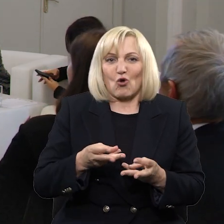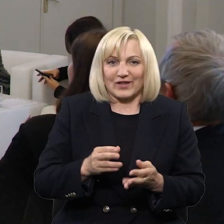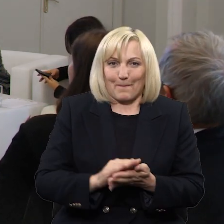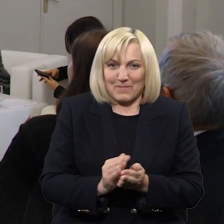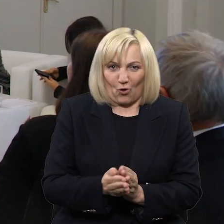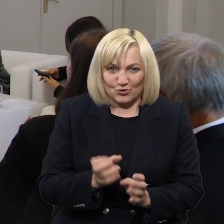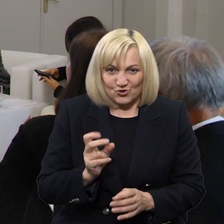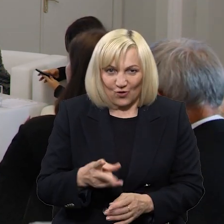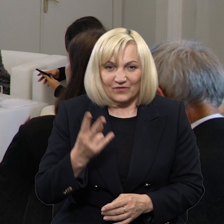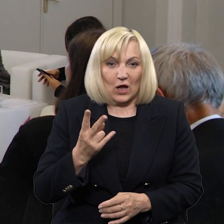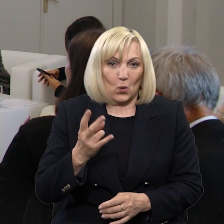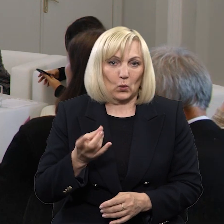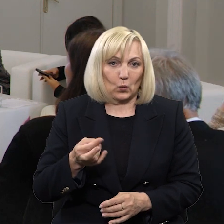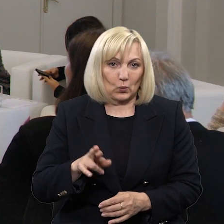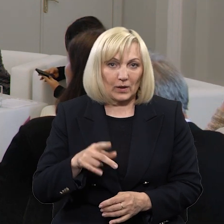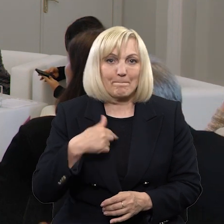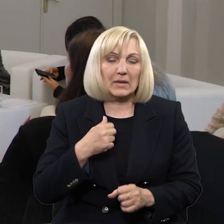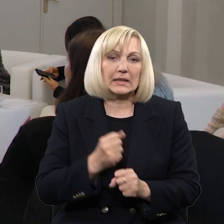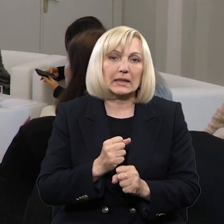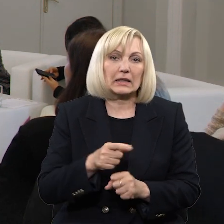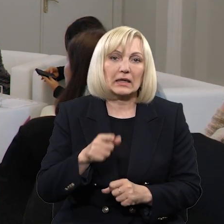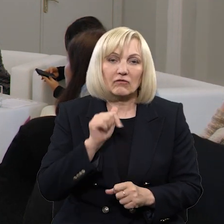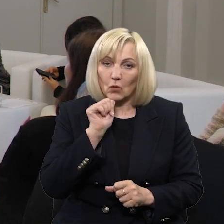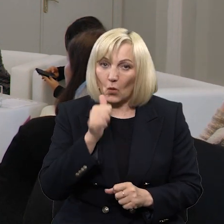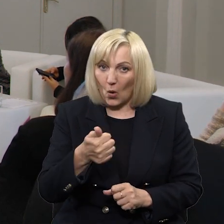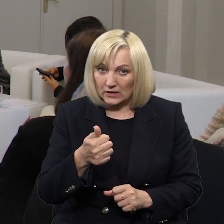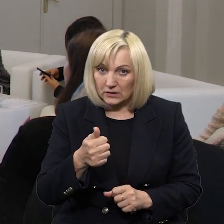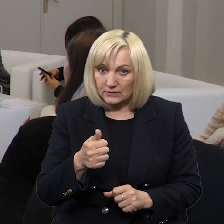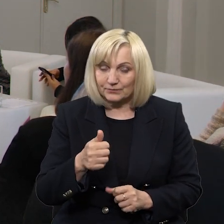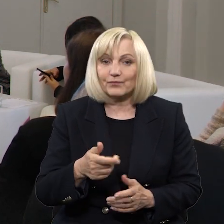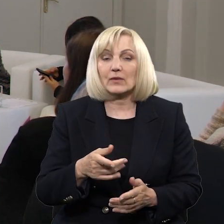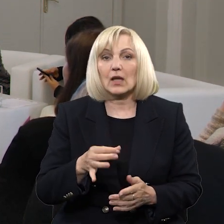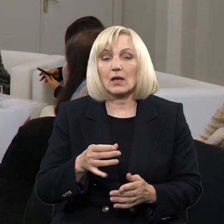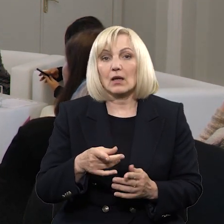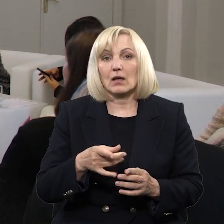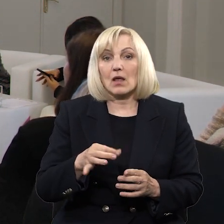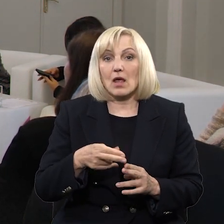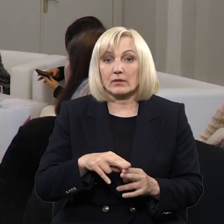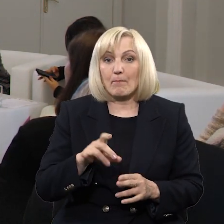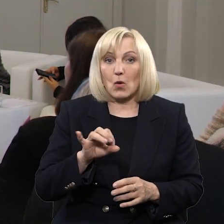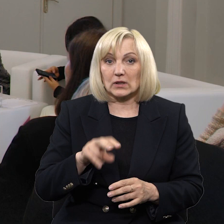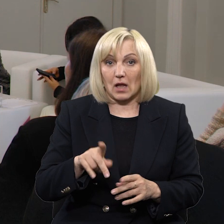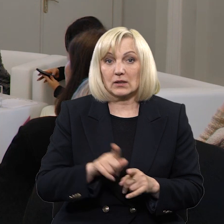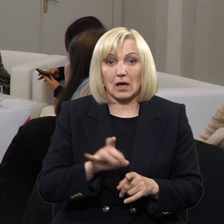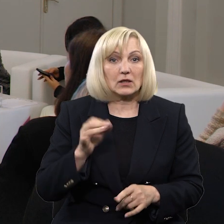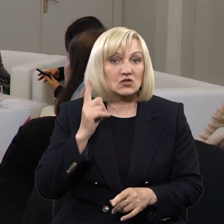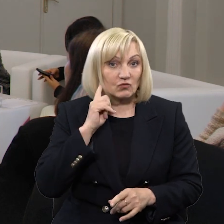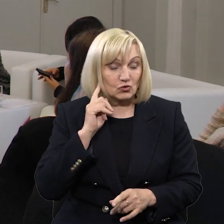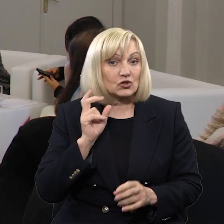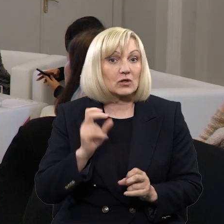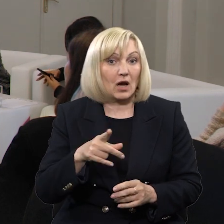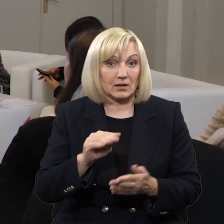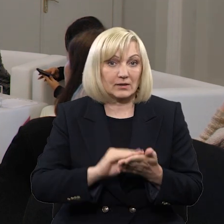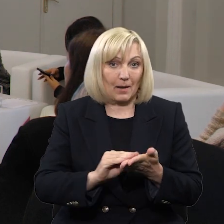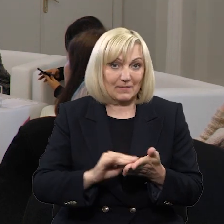июня делали моего целый год и этот портал собственно его адрес так и звучит